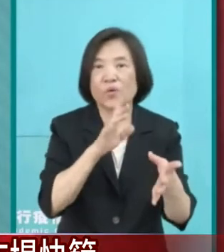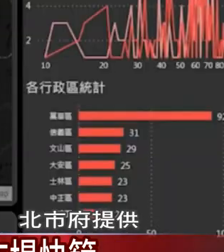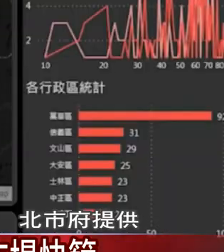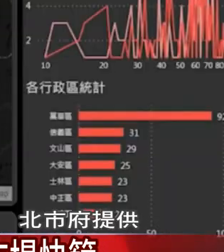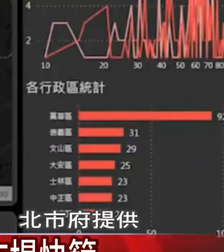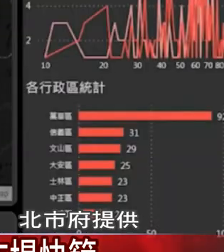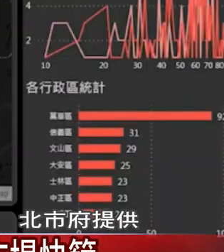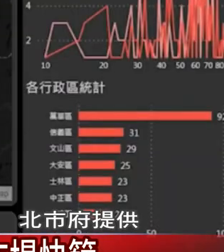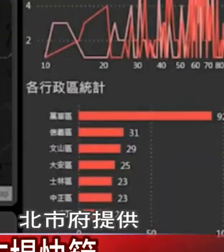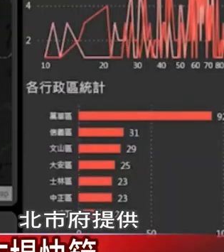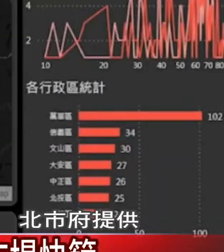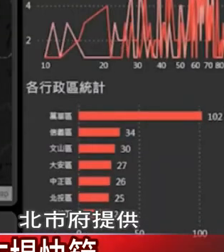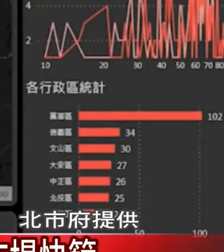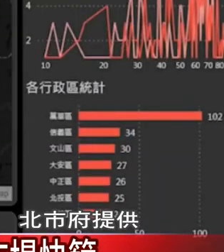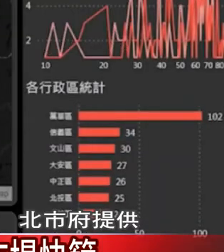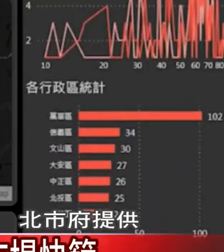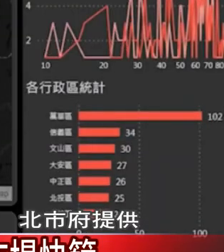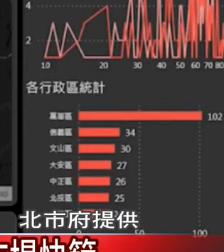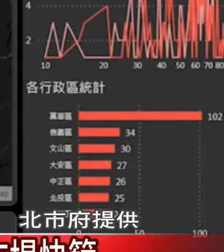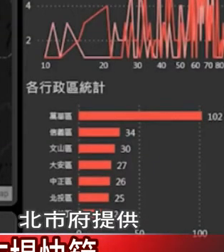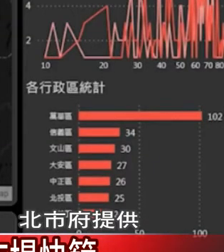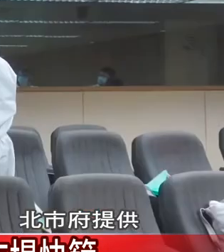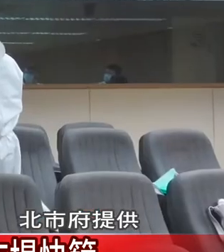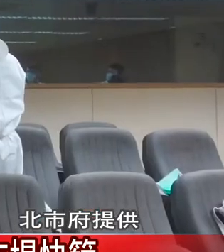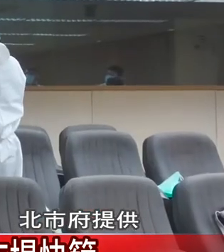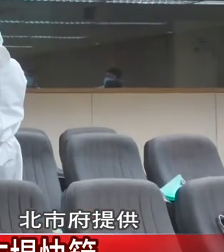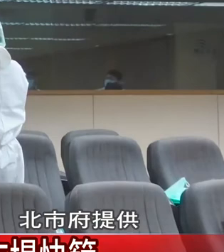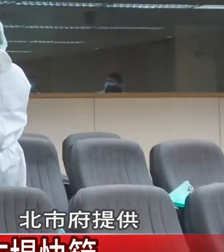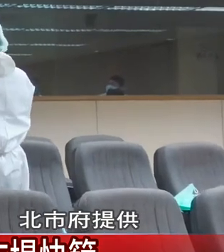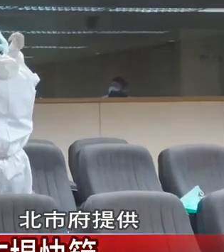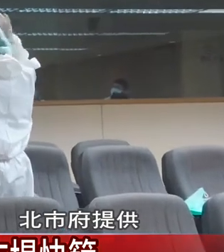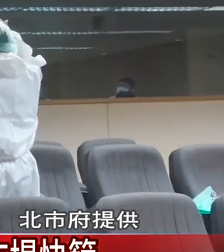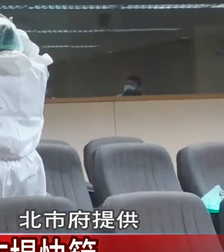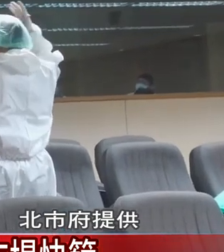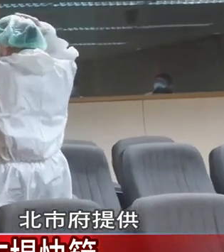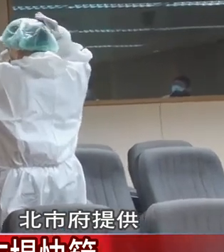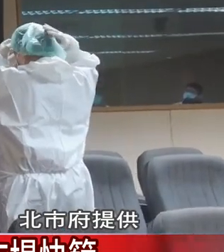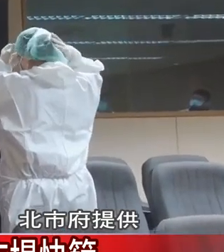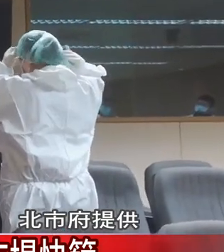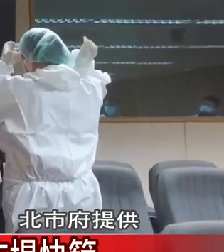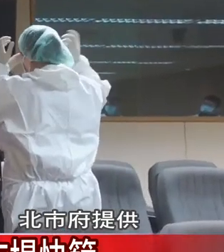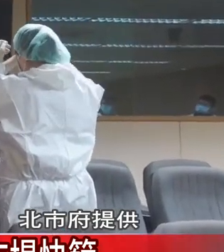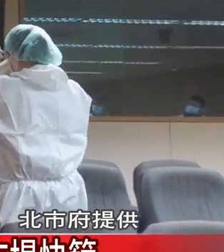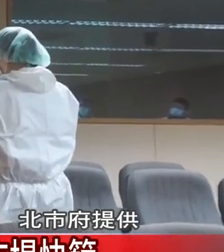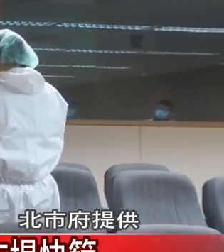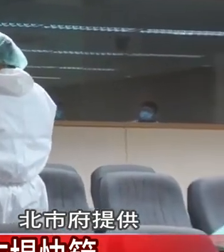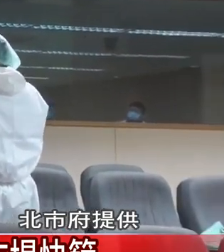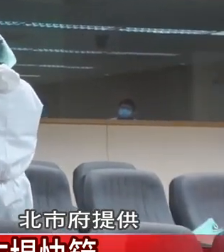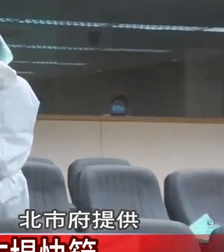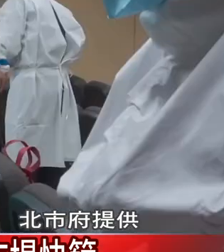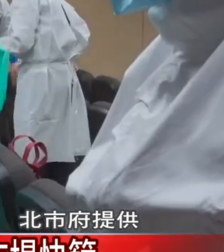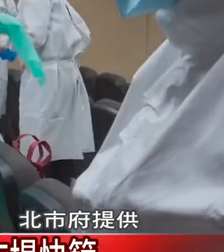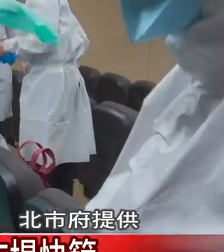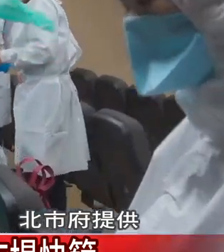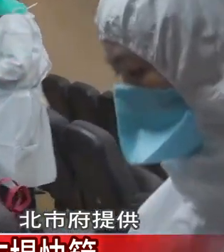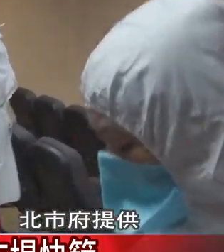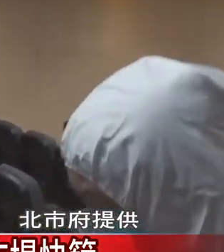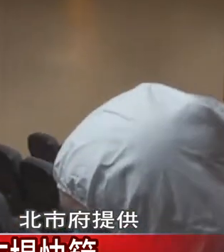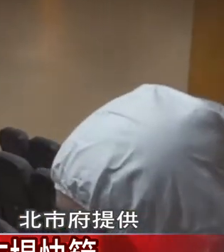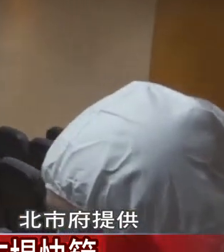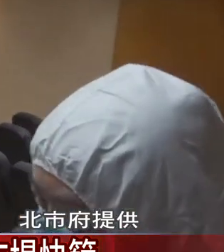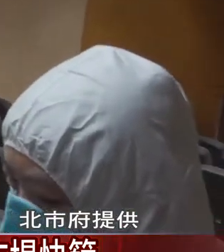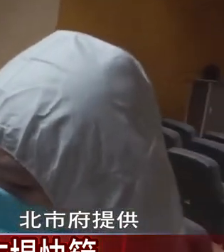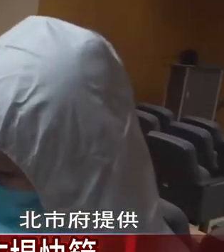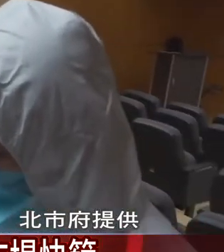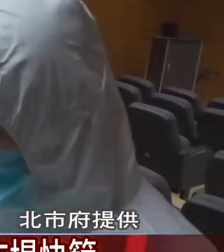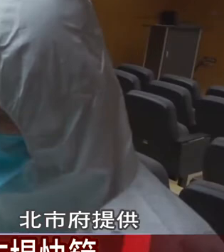击。 北市府将疫情分成热区、冷区，防疫战略是热区围堵、冷区歼灭。不过若要机